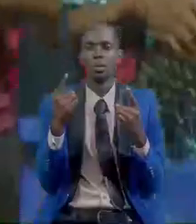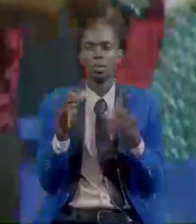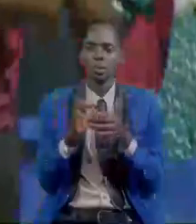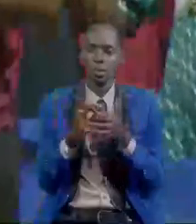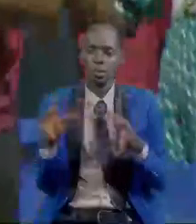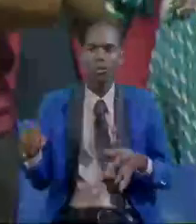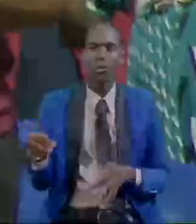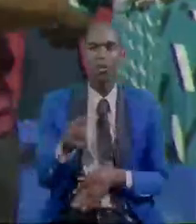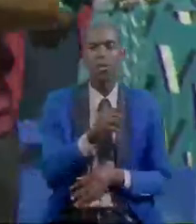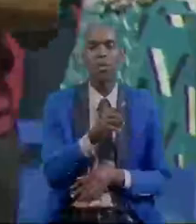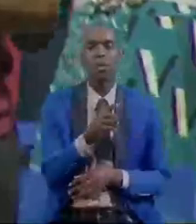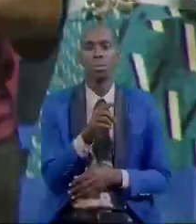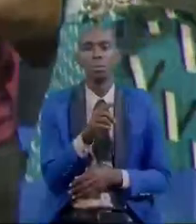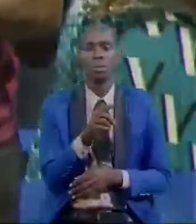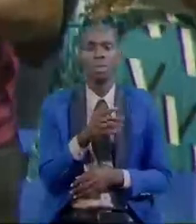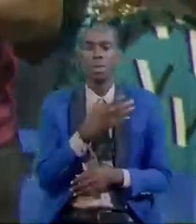Délier-les.